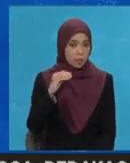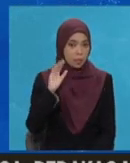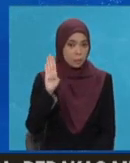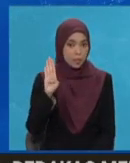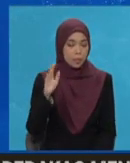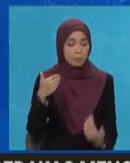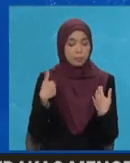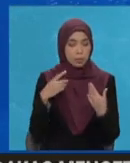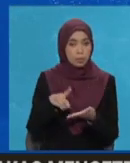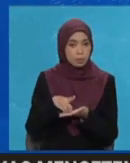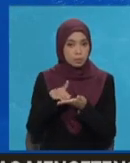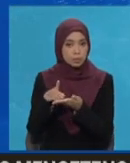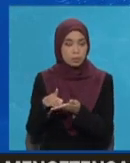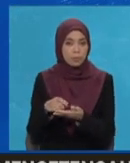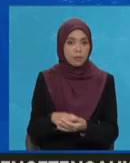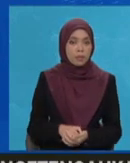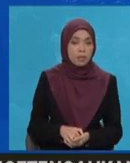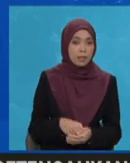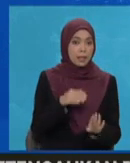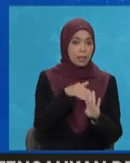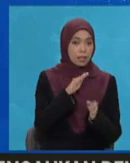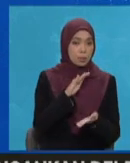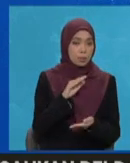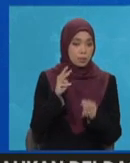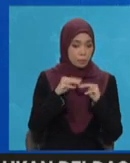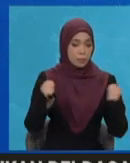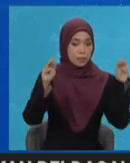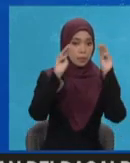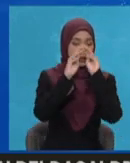gerakan petang tadi di masjid Yayasan Sultan Haji